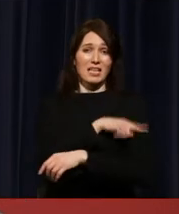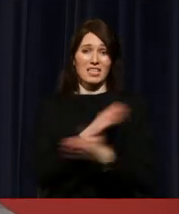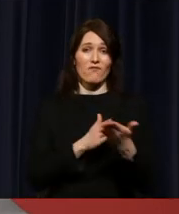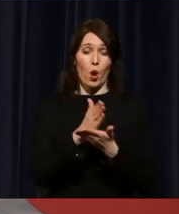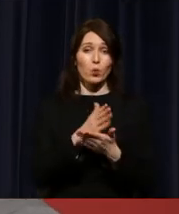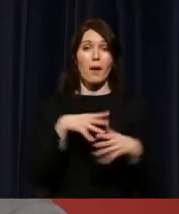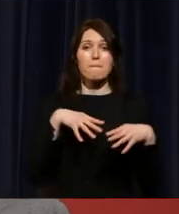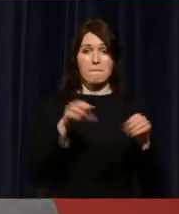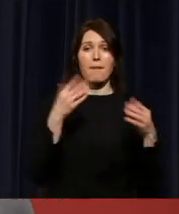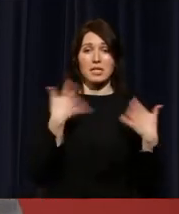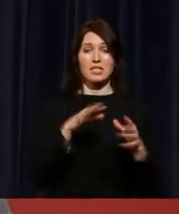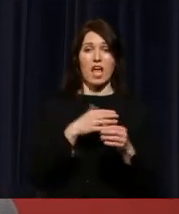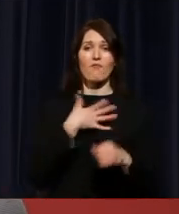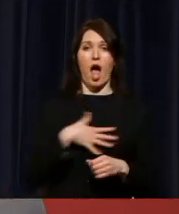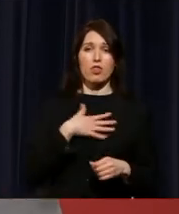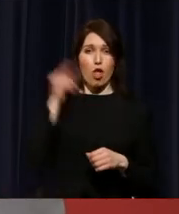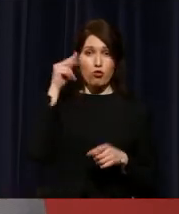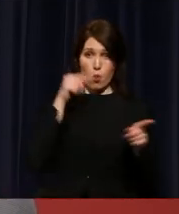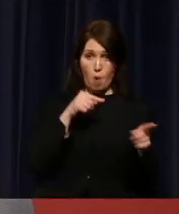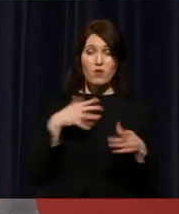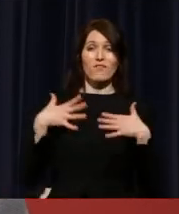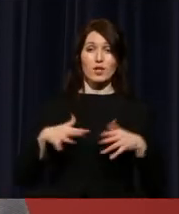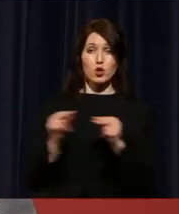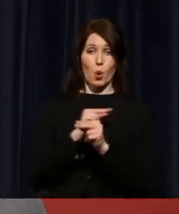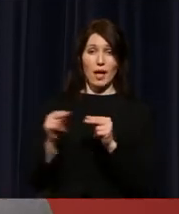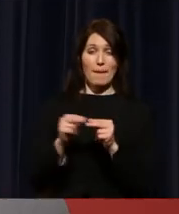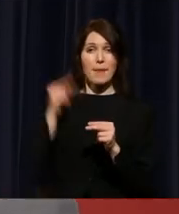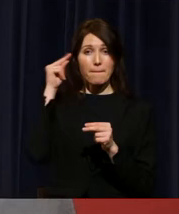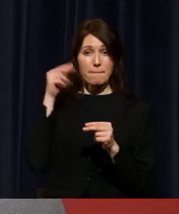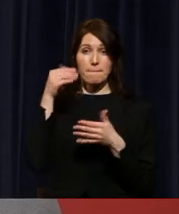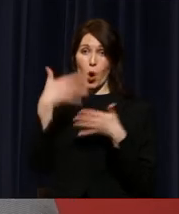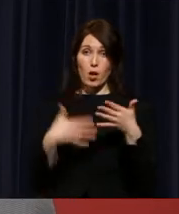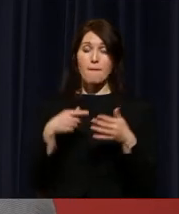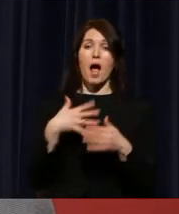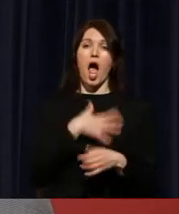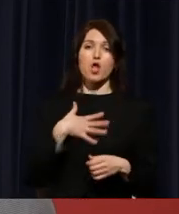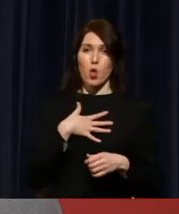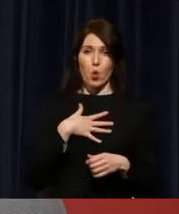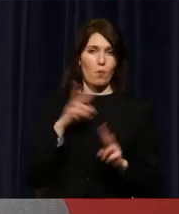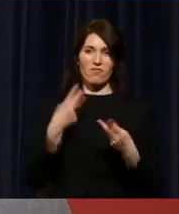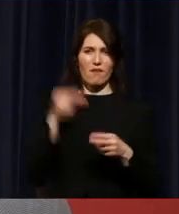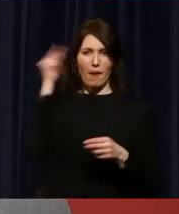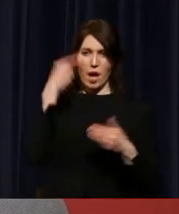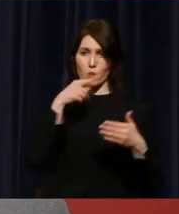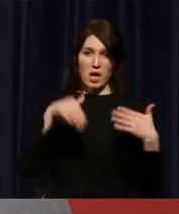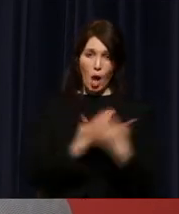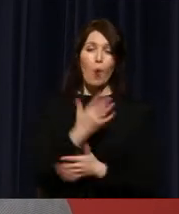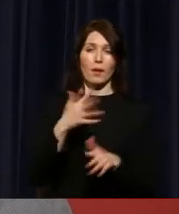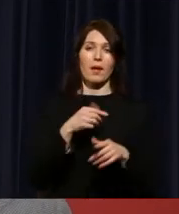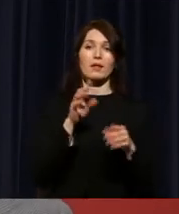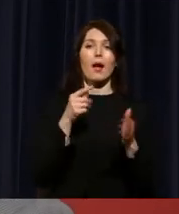pabeidzis anatomiju, tad fizioterapijā kursa programmā man šī anatomija vairs nav jāapgūst no jauna